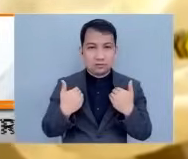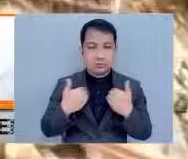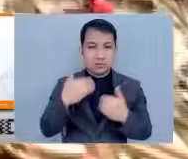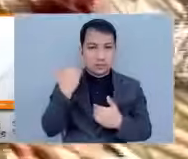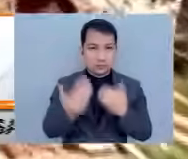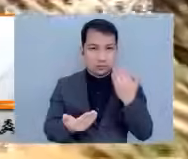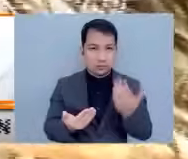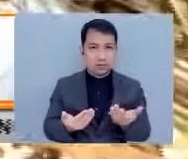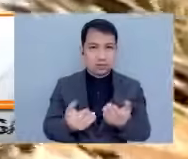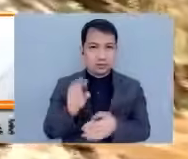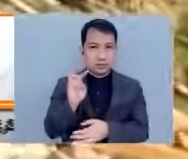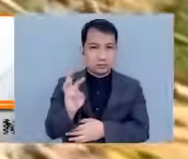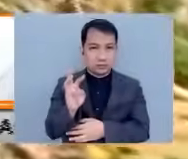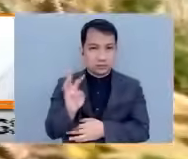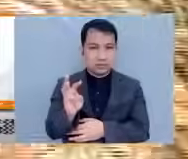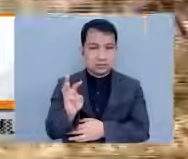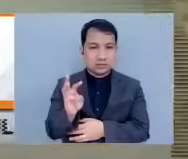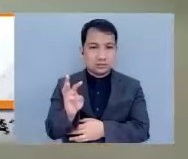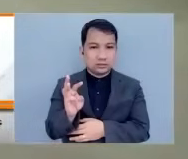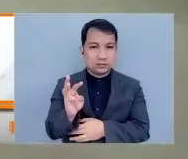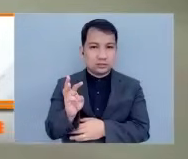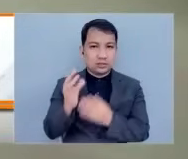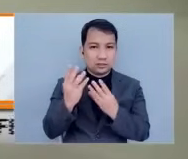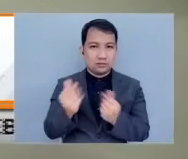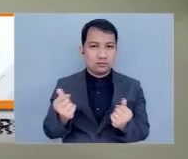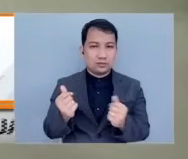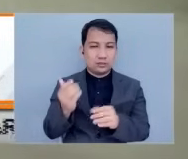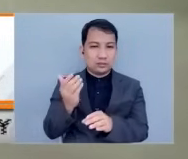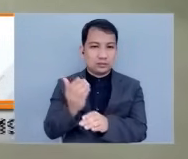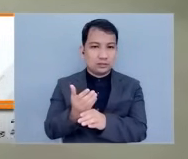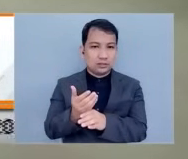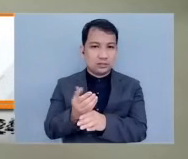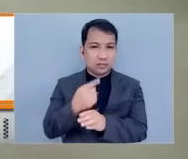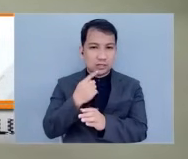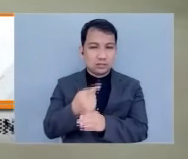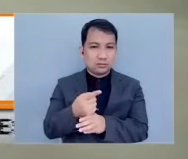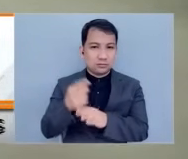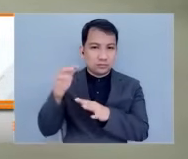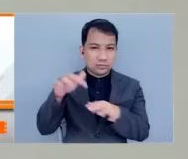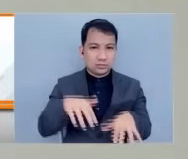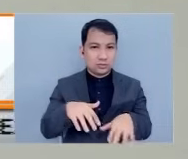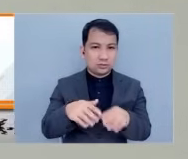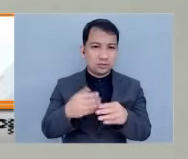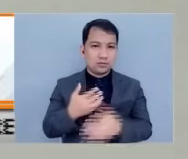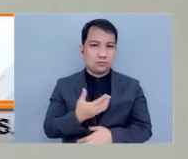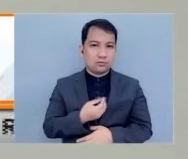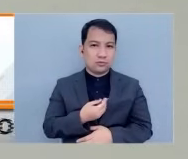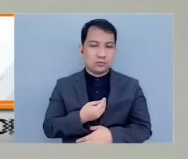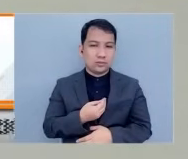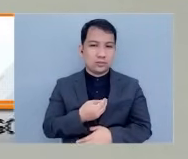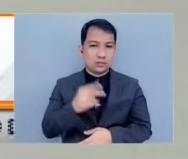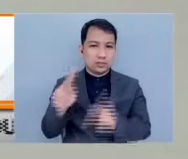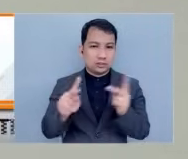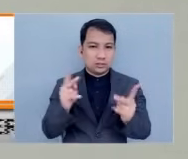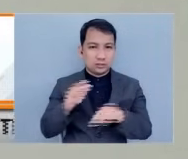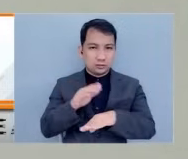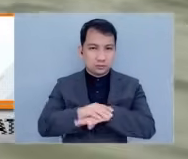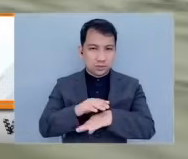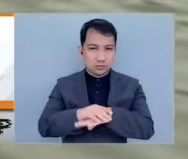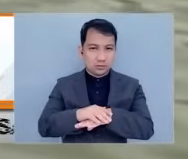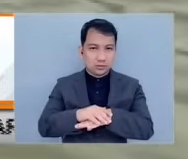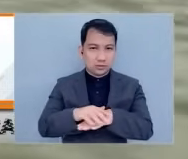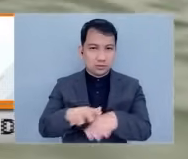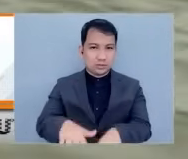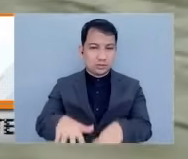60 pamilya naman ang nawala ng tirahan. Bukod sa landslide, kakabakaba rin ang mga residente sa banta naman ng pag-apaw ng dam